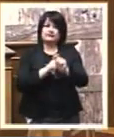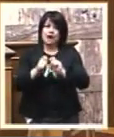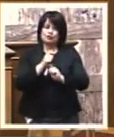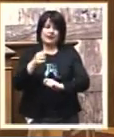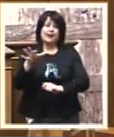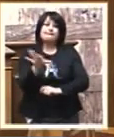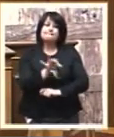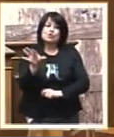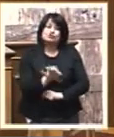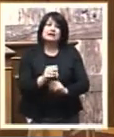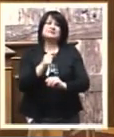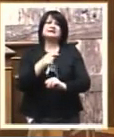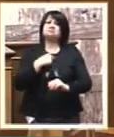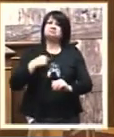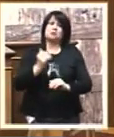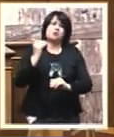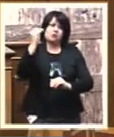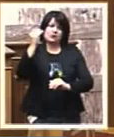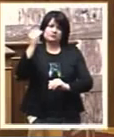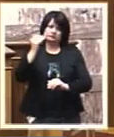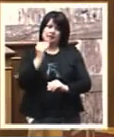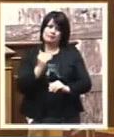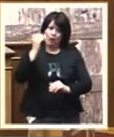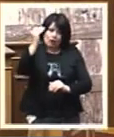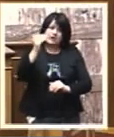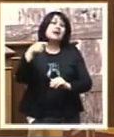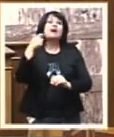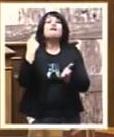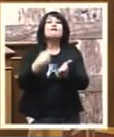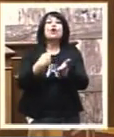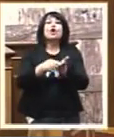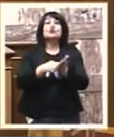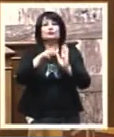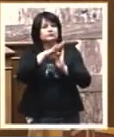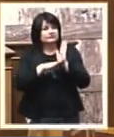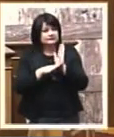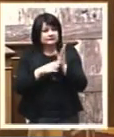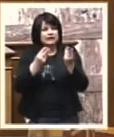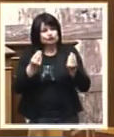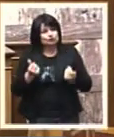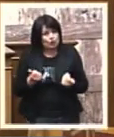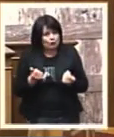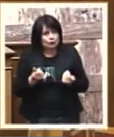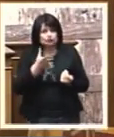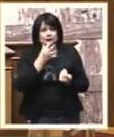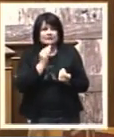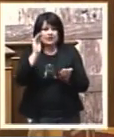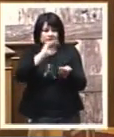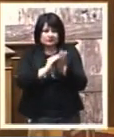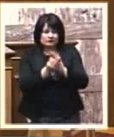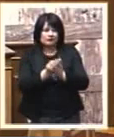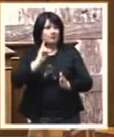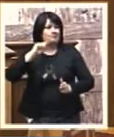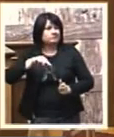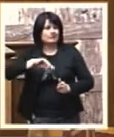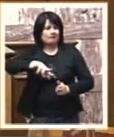προσλήψεις και προαγωγές στο δημόσιο έως το πώς λειτουργεί το φορολογικό σύστημα και το κατά πόσο να ανέχεται την κομπίνα, την παραοικονομία